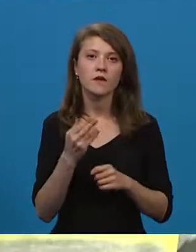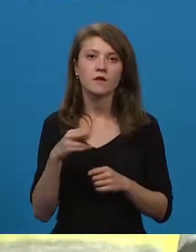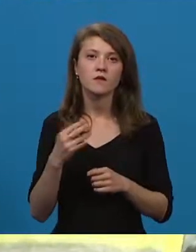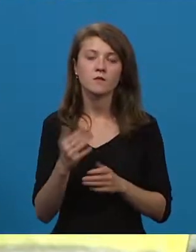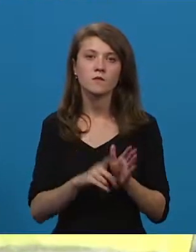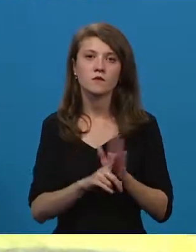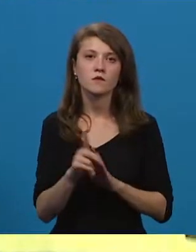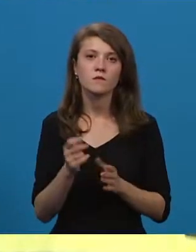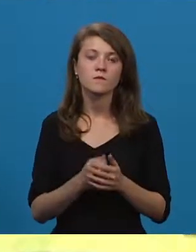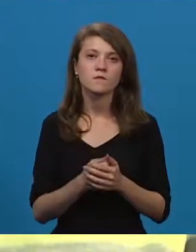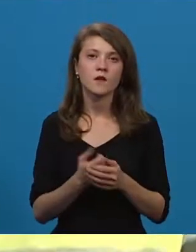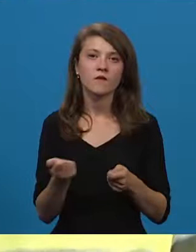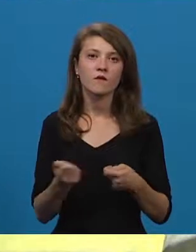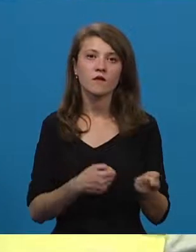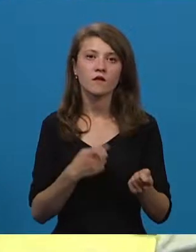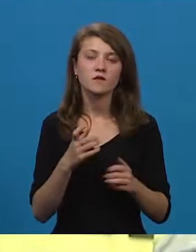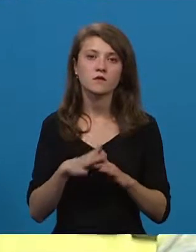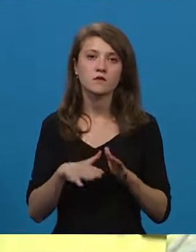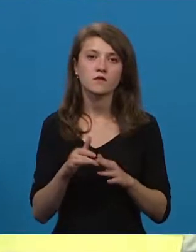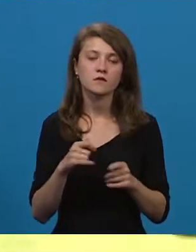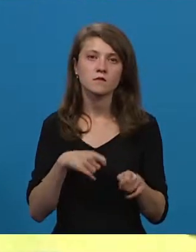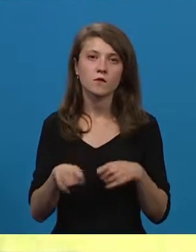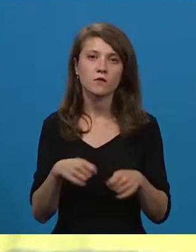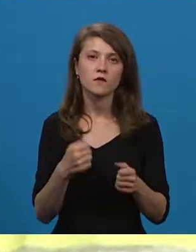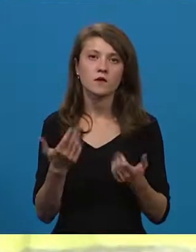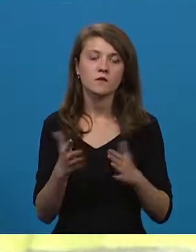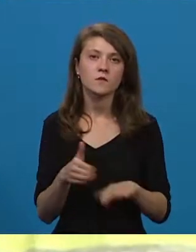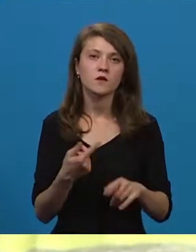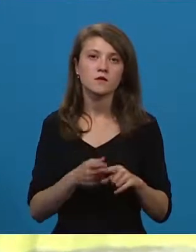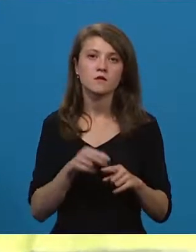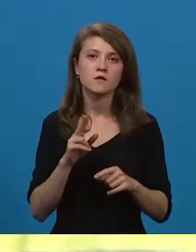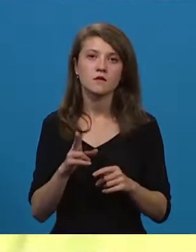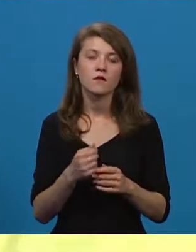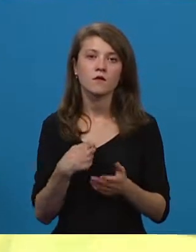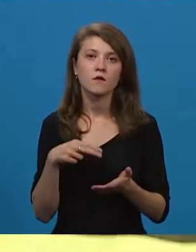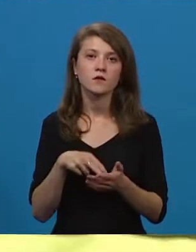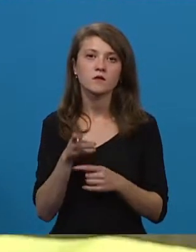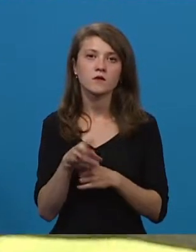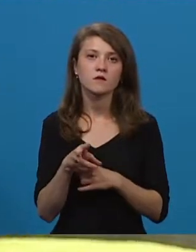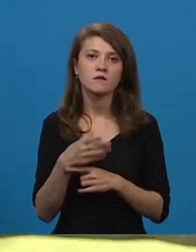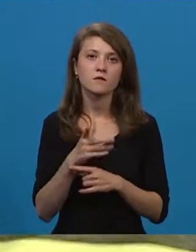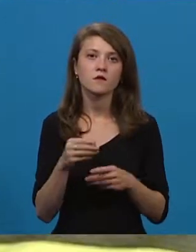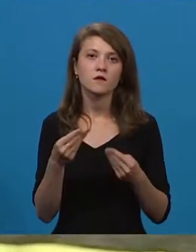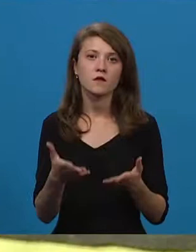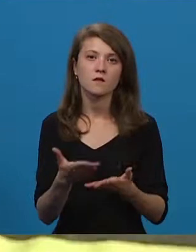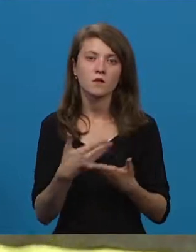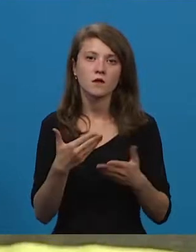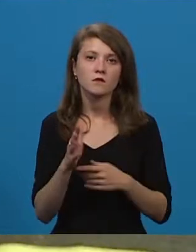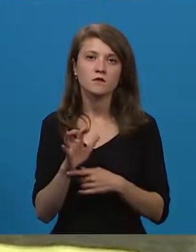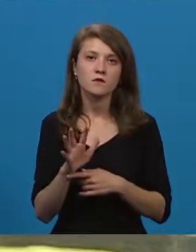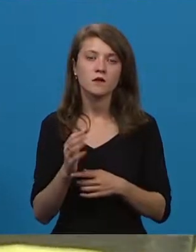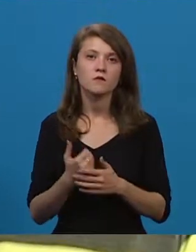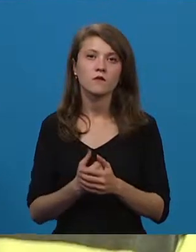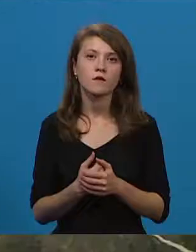почав його виривати з рук і взагалі його шматувати. Але після того, як включив відеокамеру, він вже його надав, я